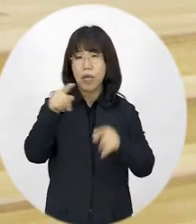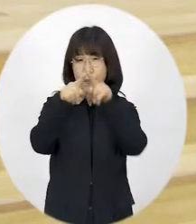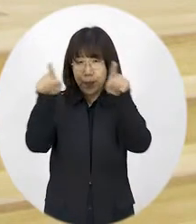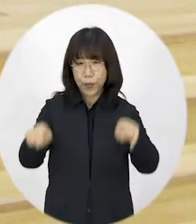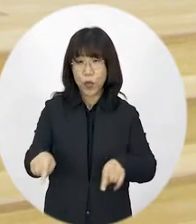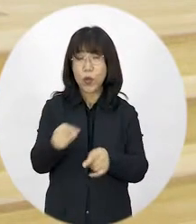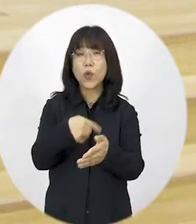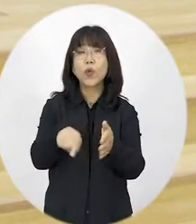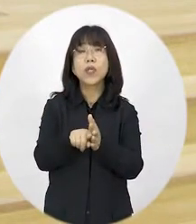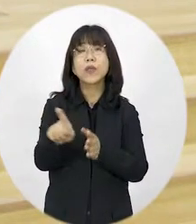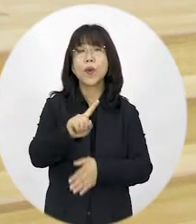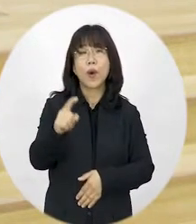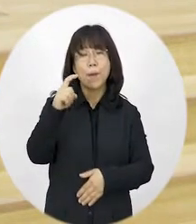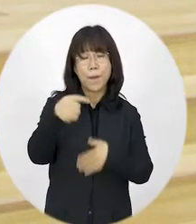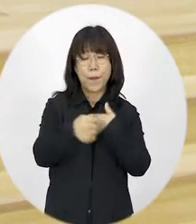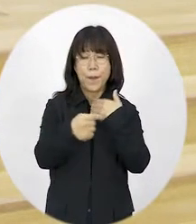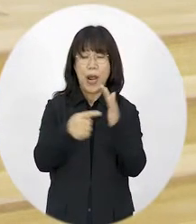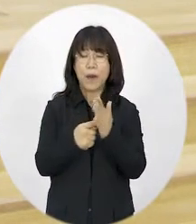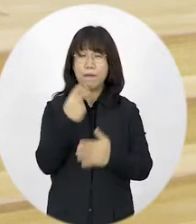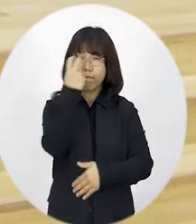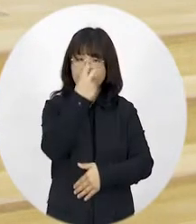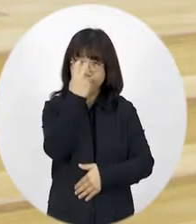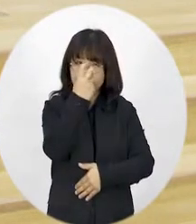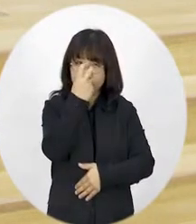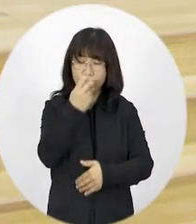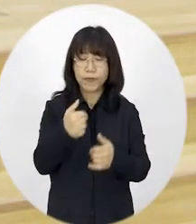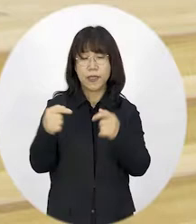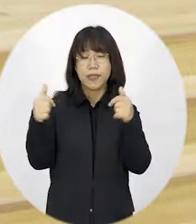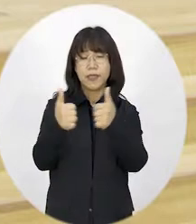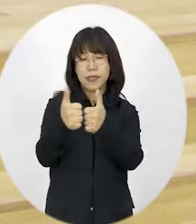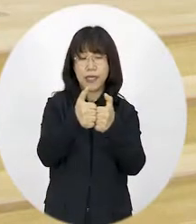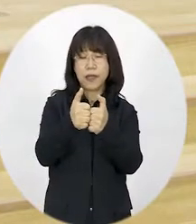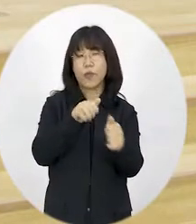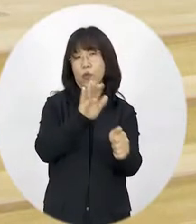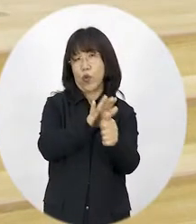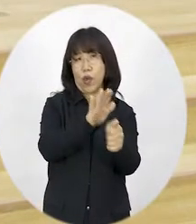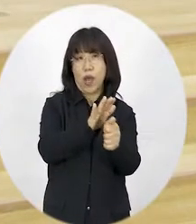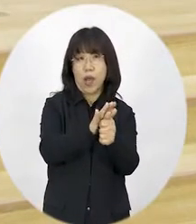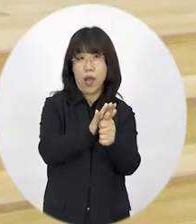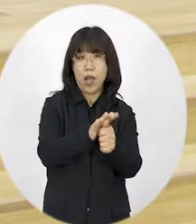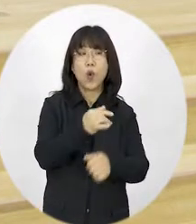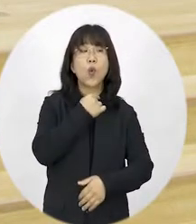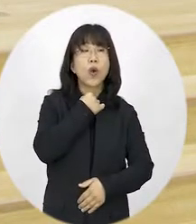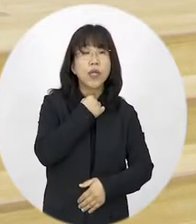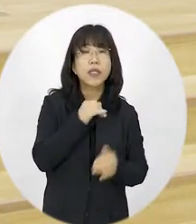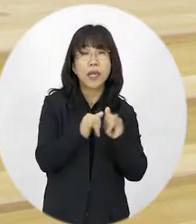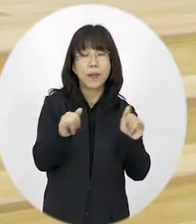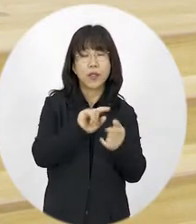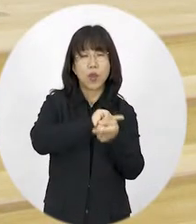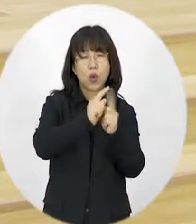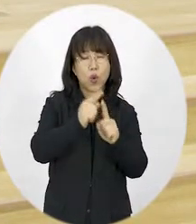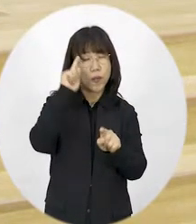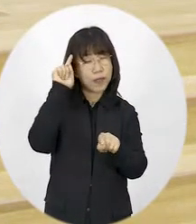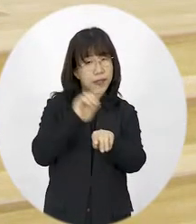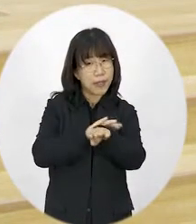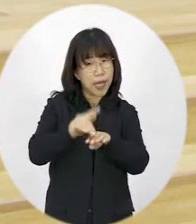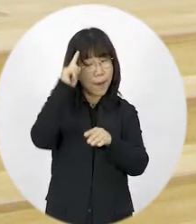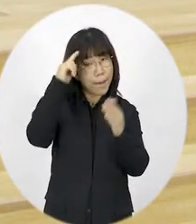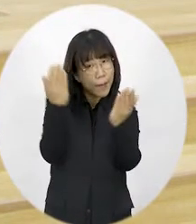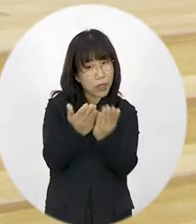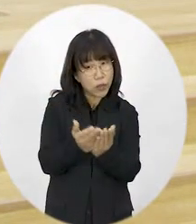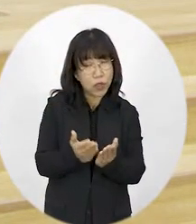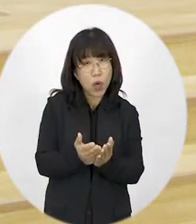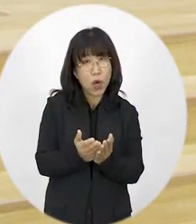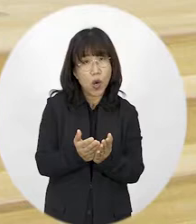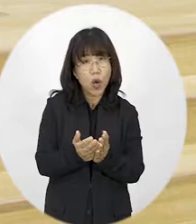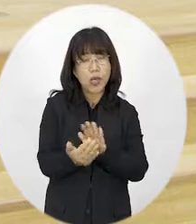활용한 마음건강검진을 실시하고 상담을 지원할 예정입니다. 또 대상자에게 맞는 맞춤형 지원과 전문적인